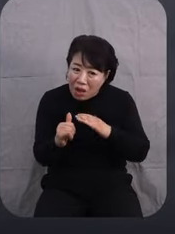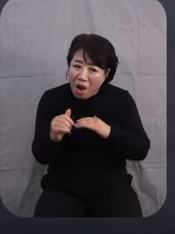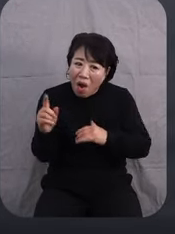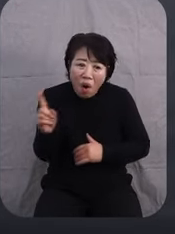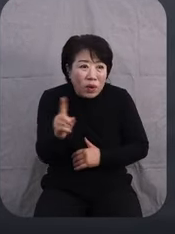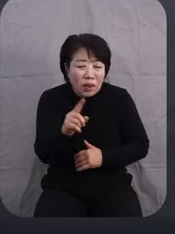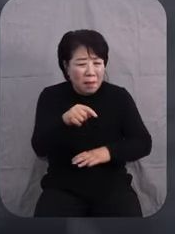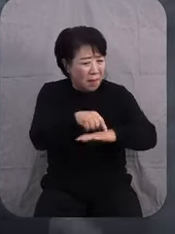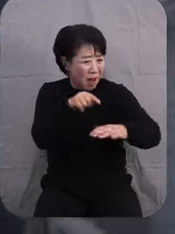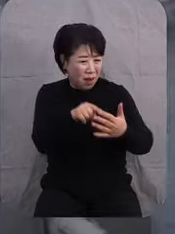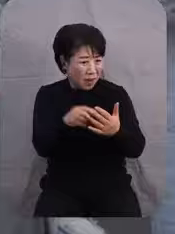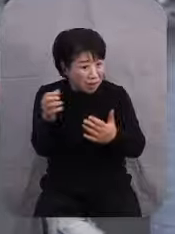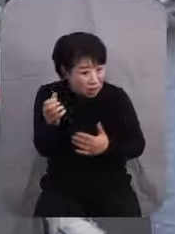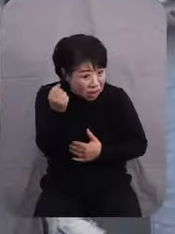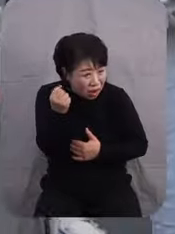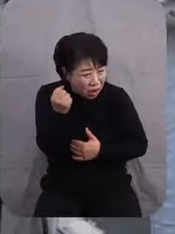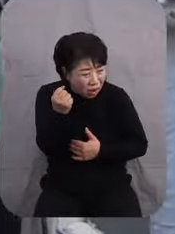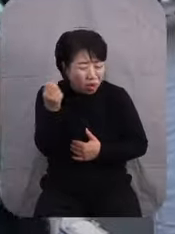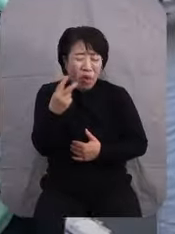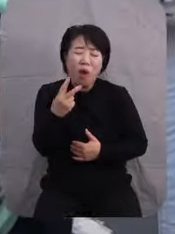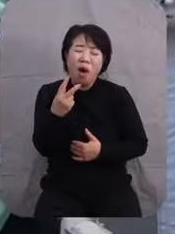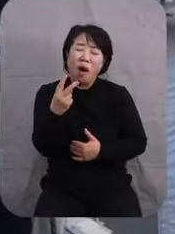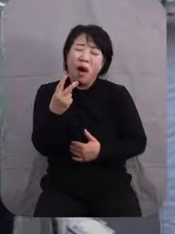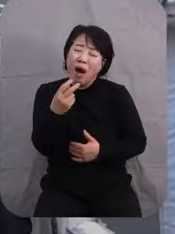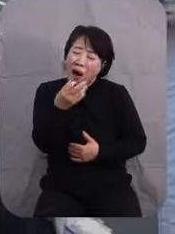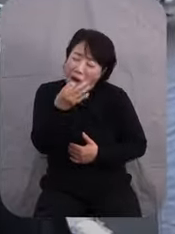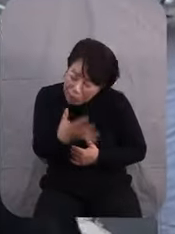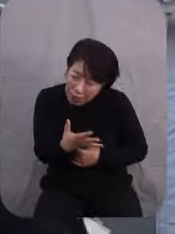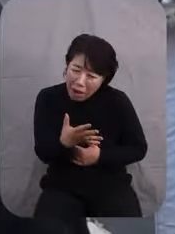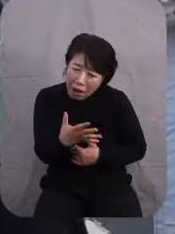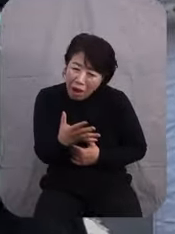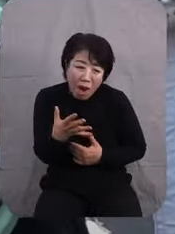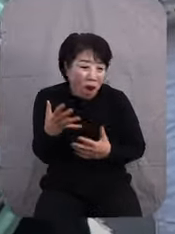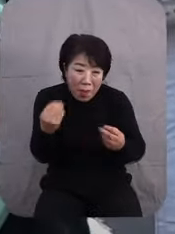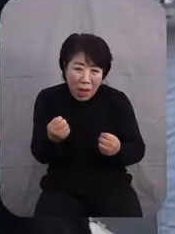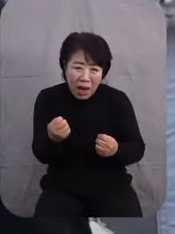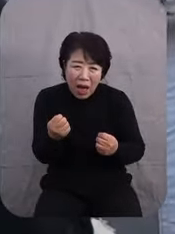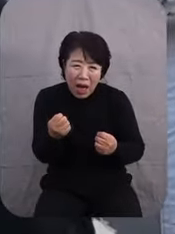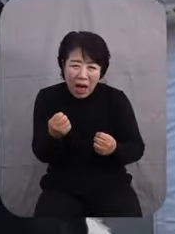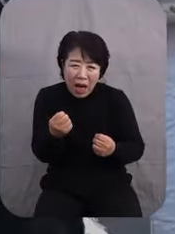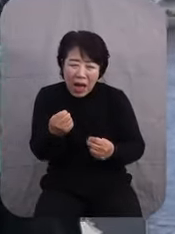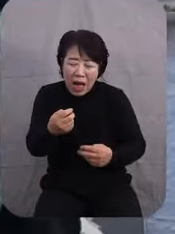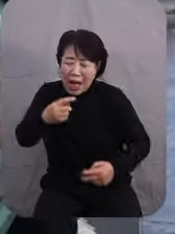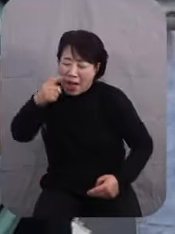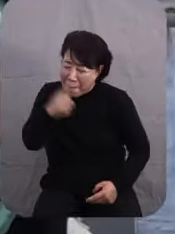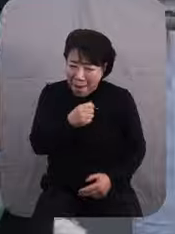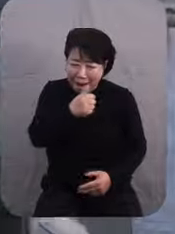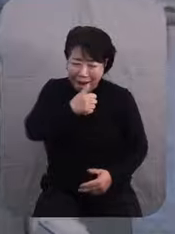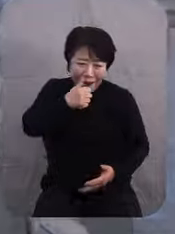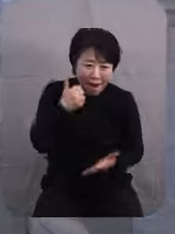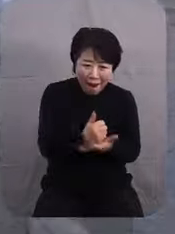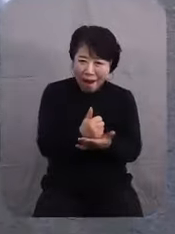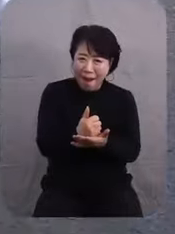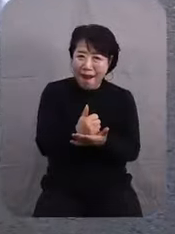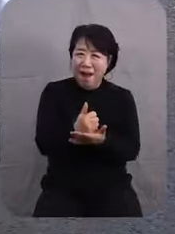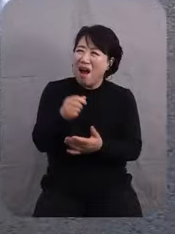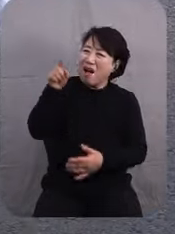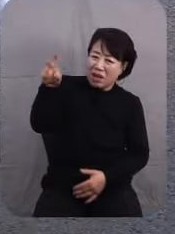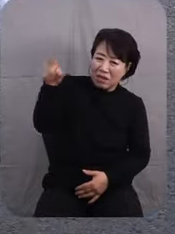또 얼마나 힘든지, 사악한 저들 안중에 손톱만큼이나